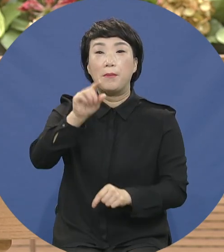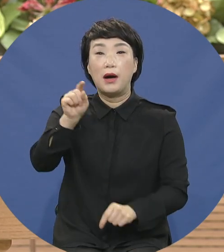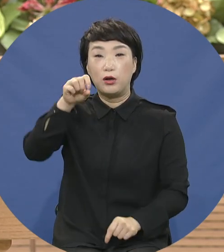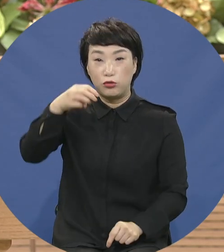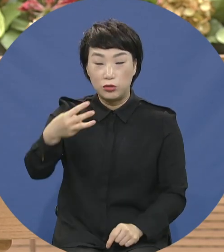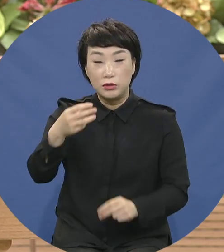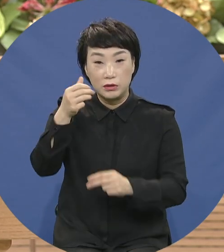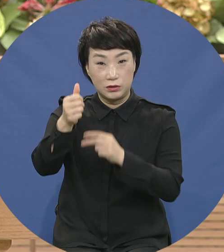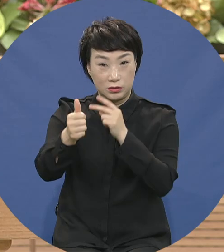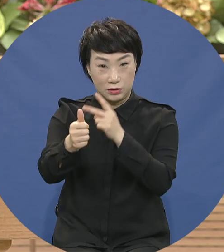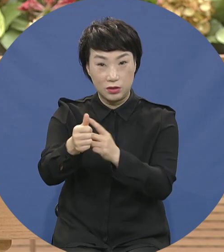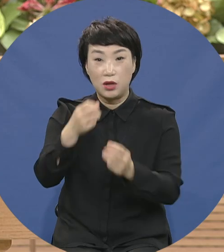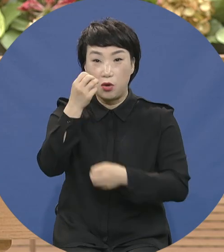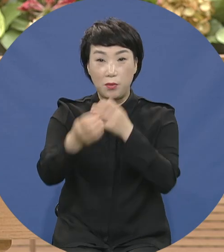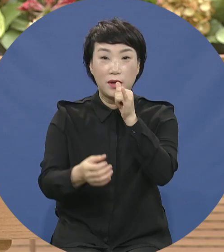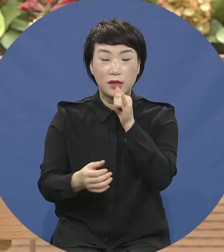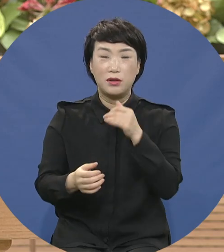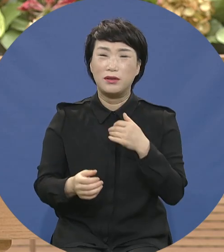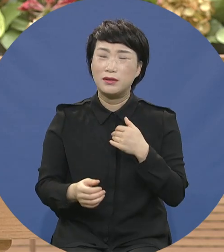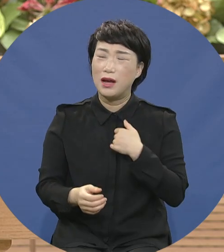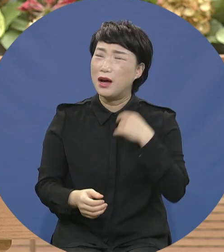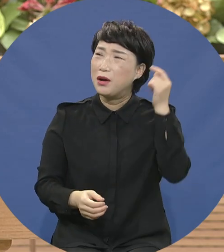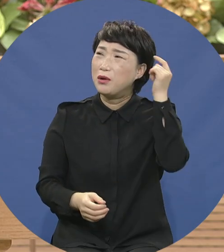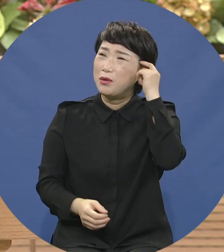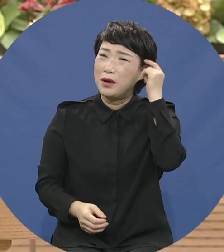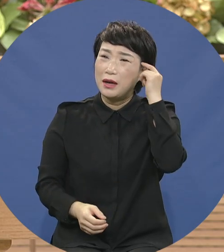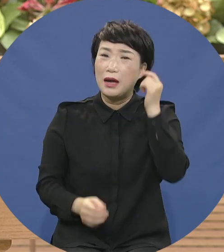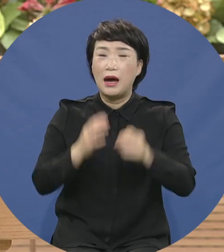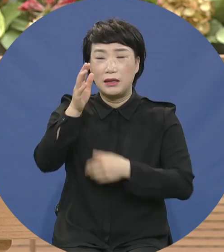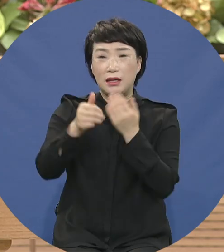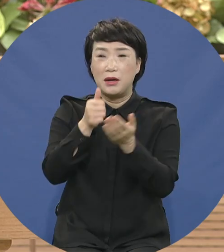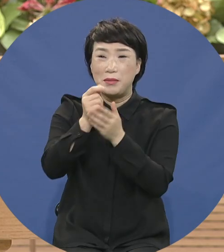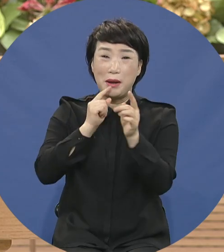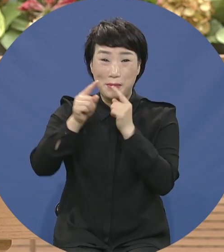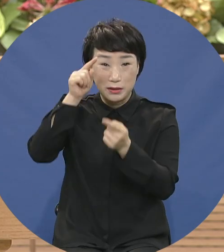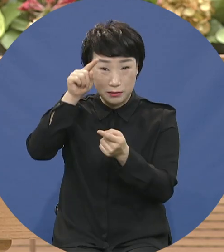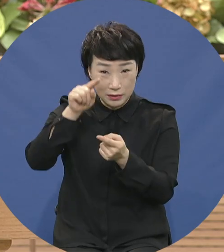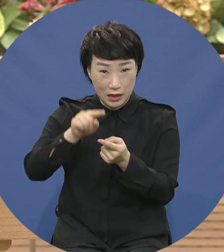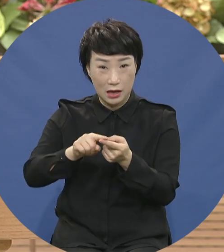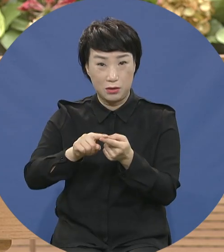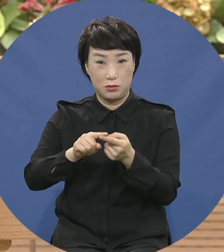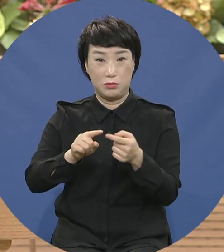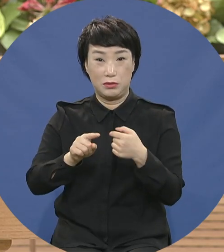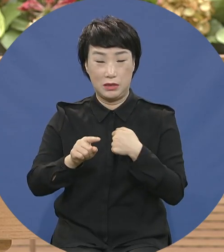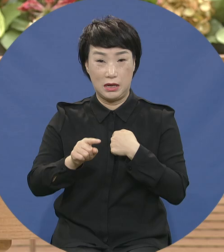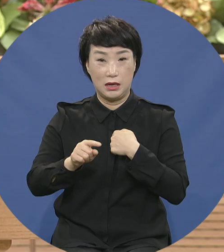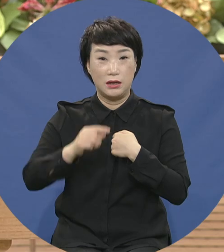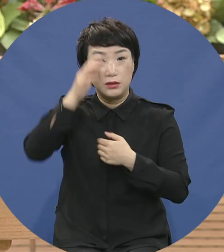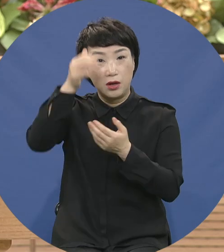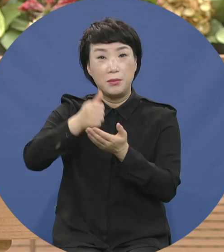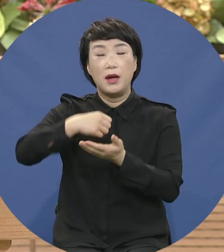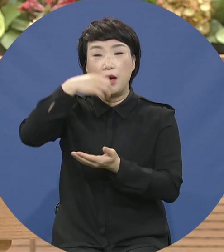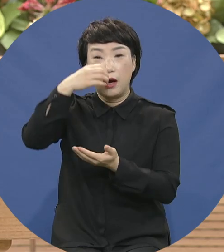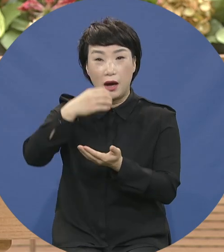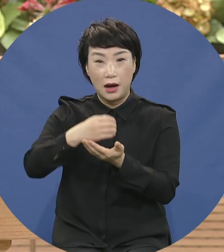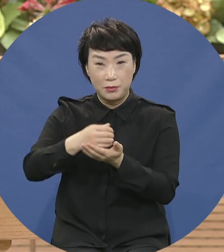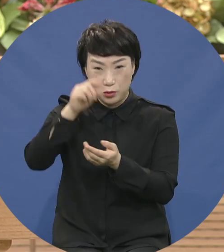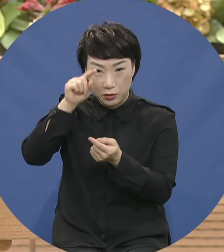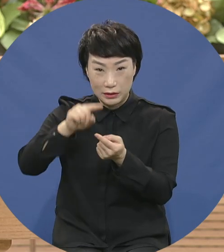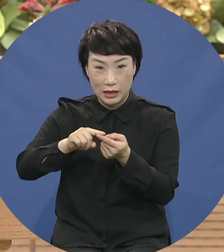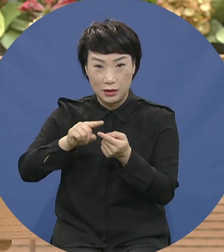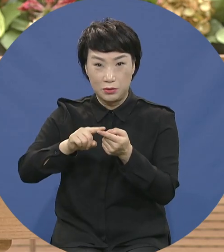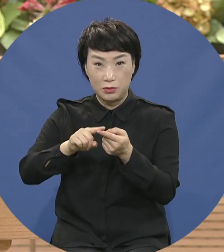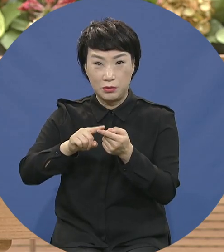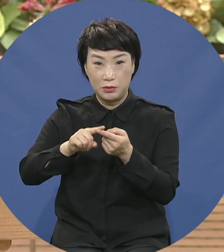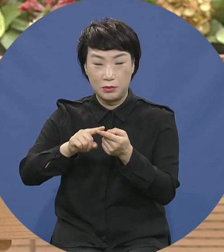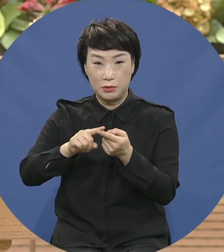왜 나는 하나님의 말씀대로 성령의 감동대로